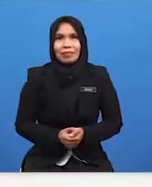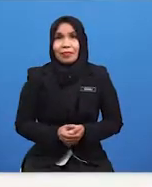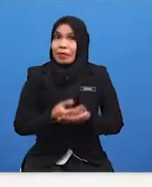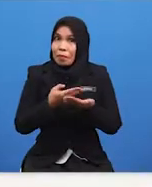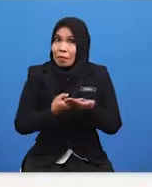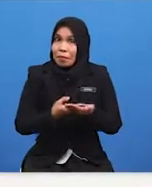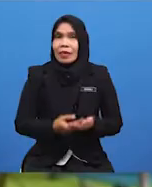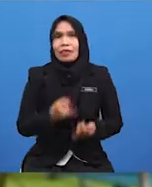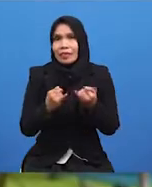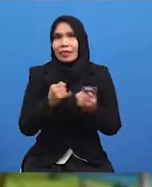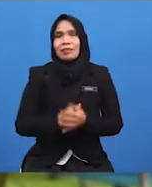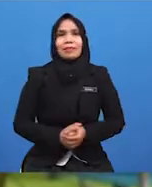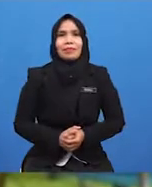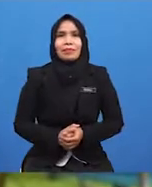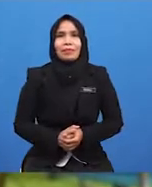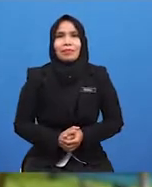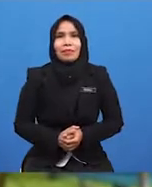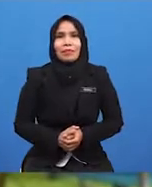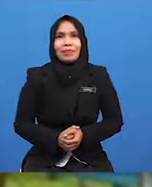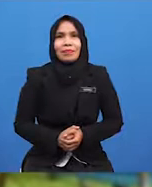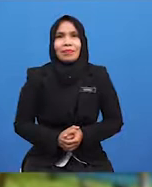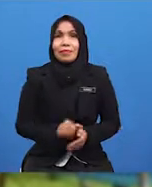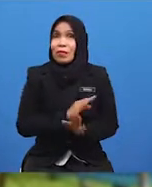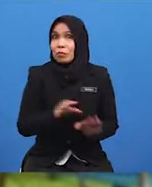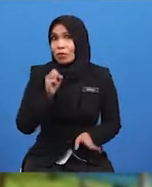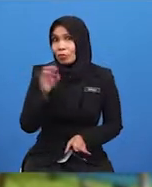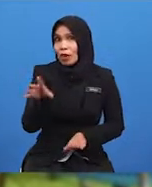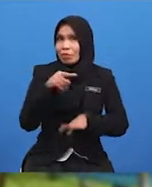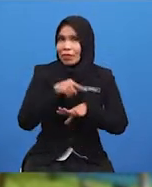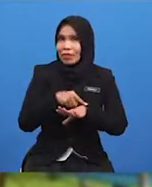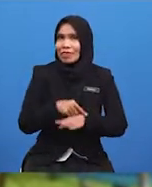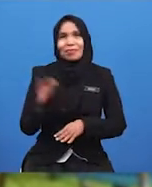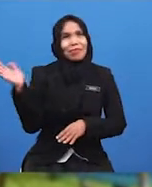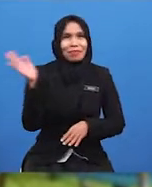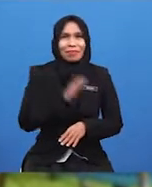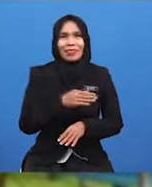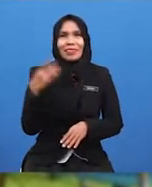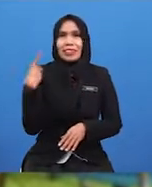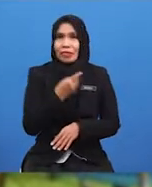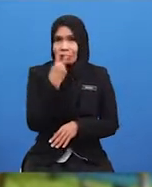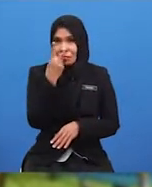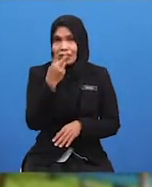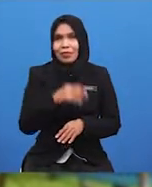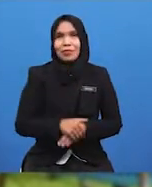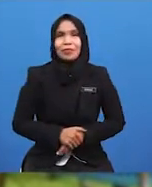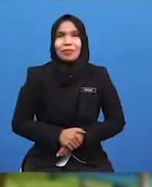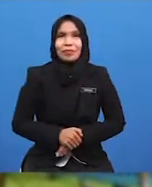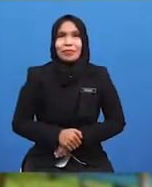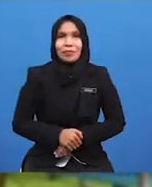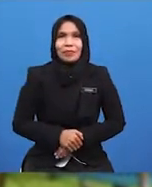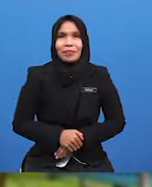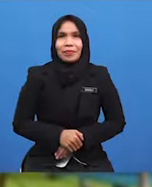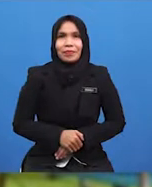Baiklah murid-murid tanpa membuang masa Mari kita lihat pada cara menghormati diri